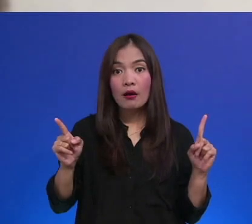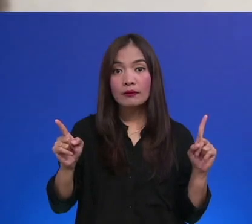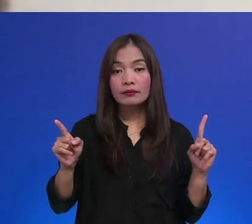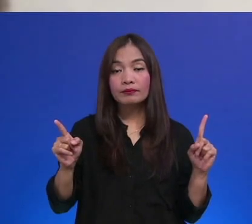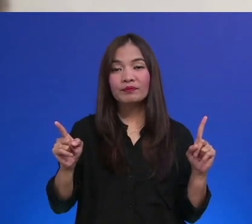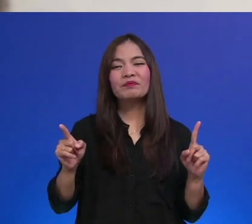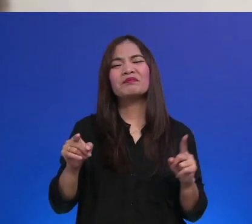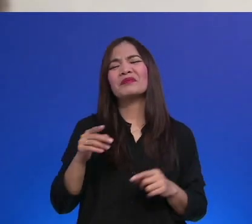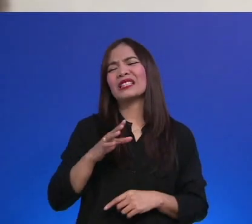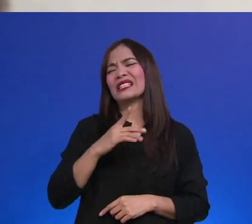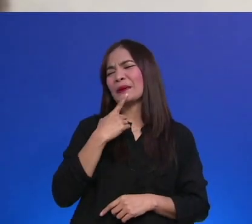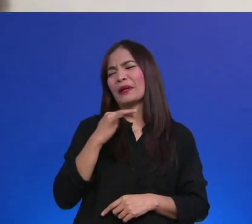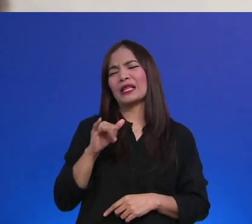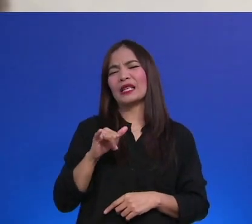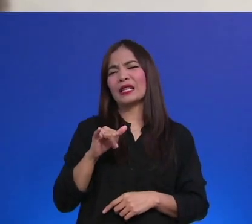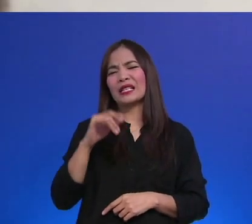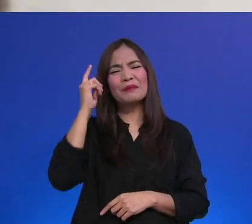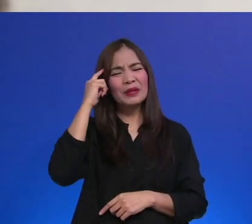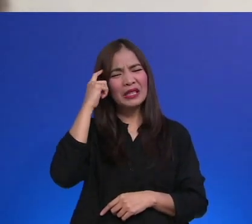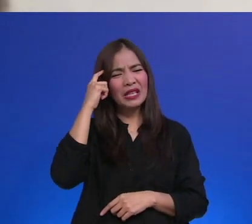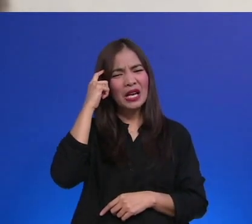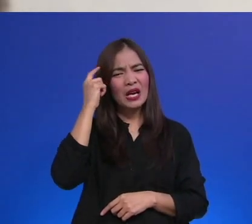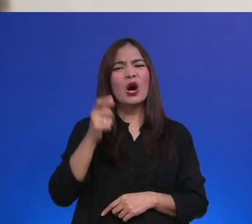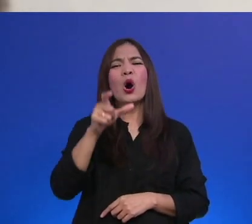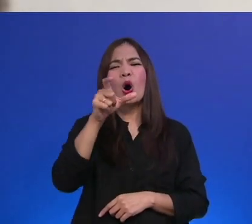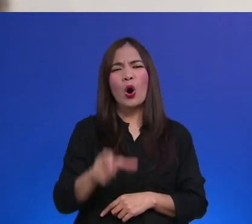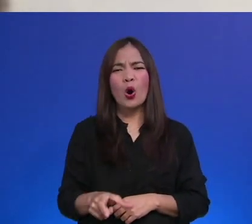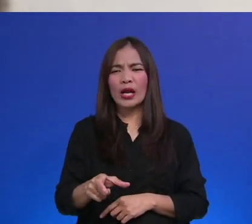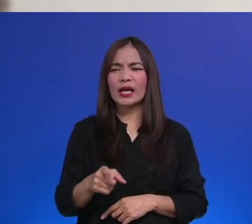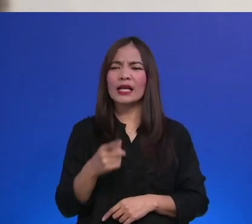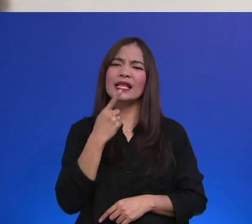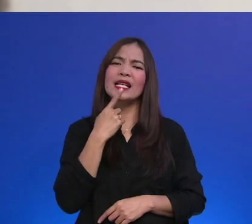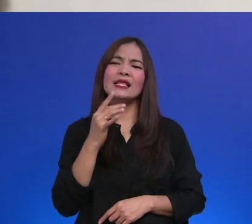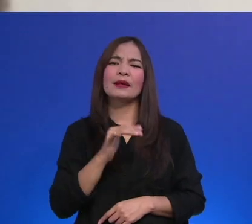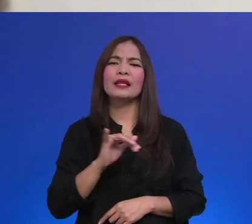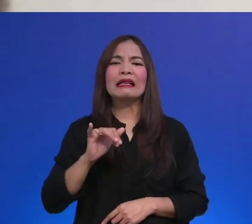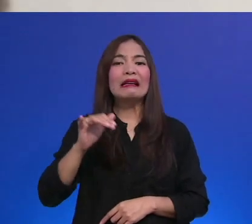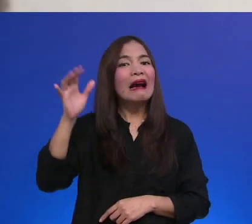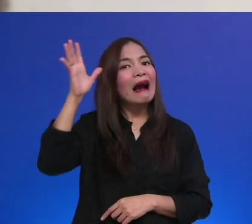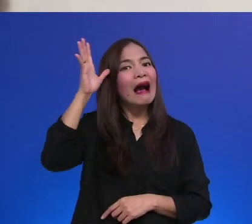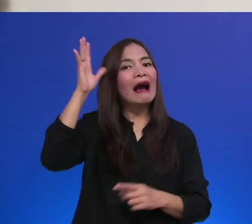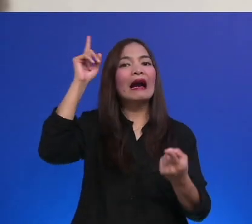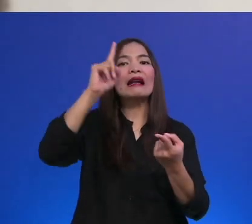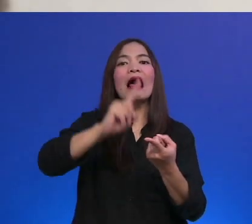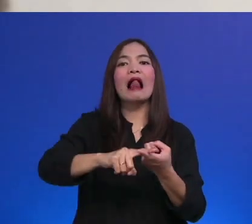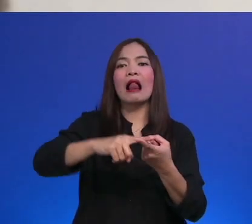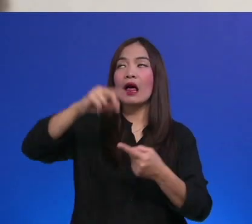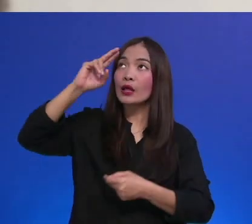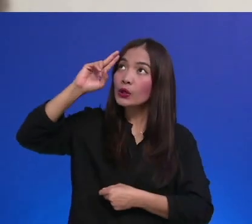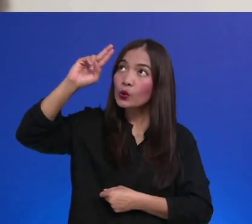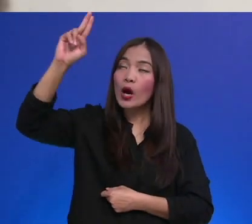dianggap kafir atau dianggap atheis nah ini masalah